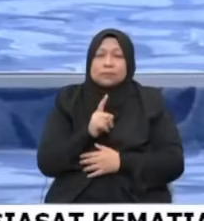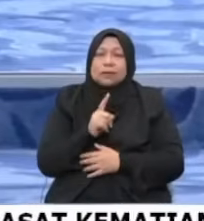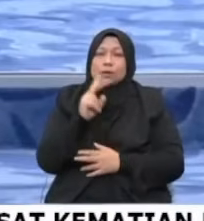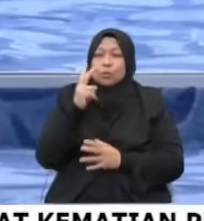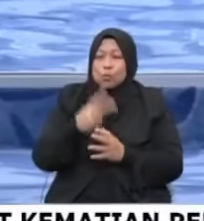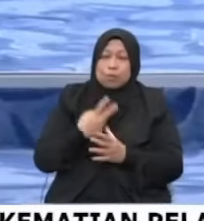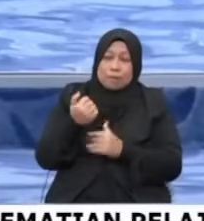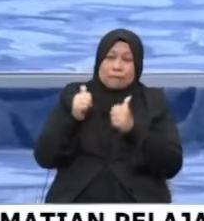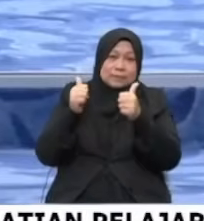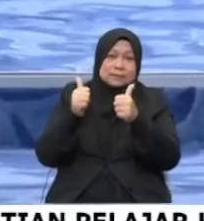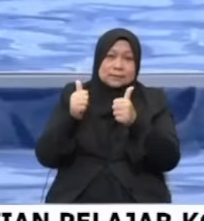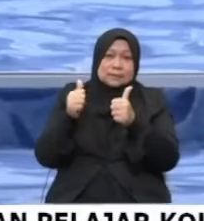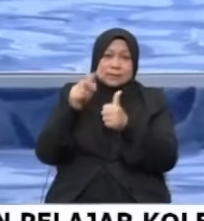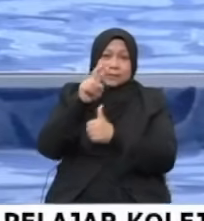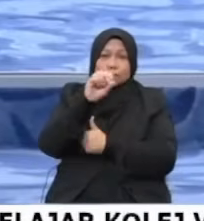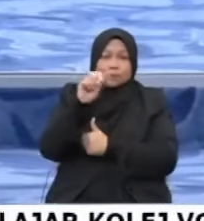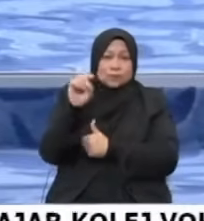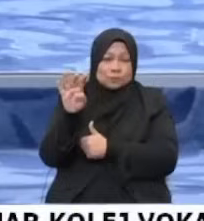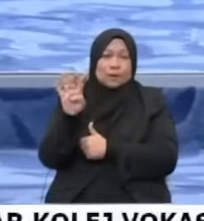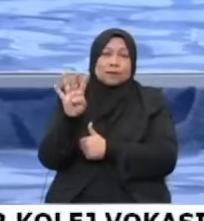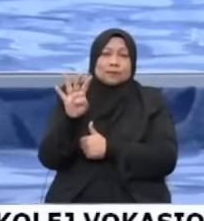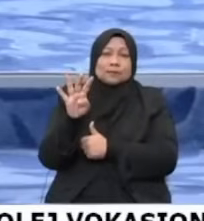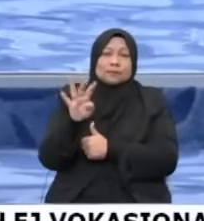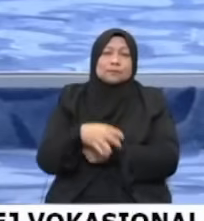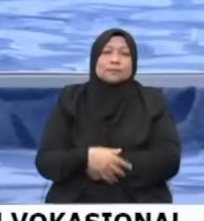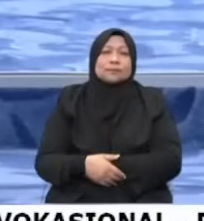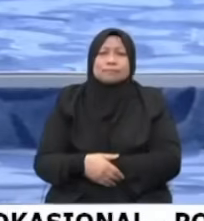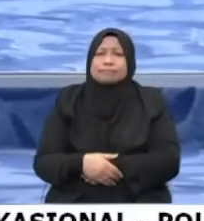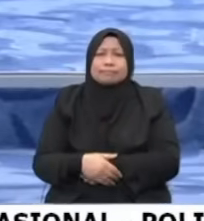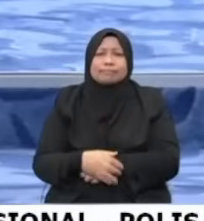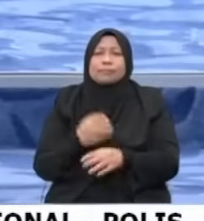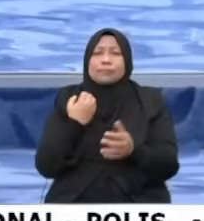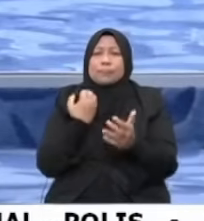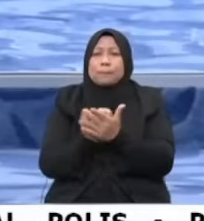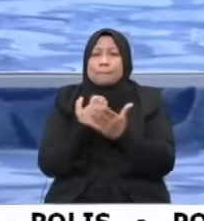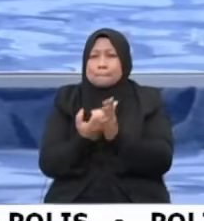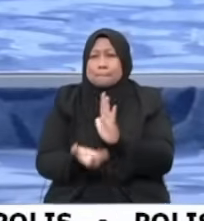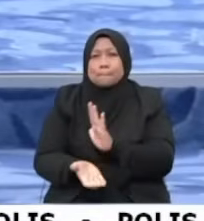du bulan pertama 2024 pertumbuhan